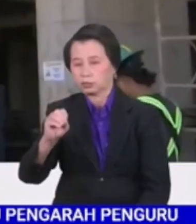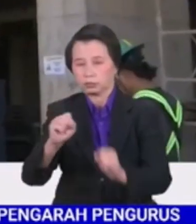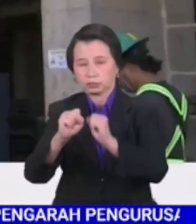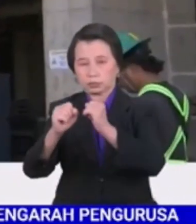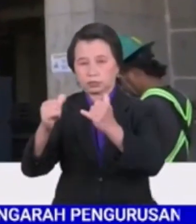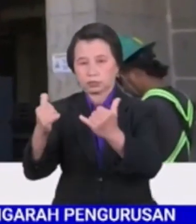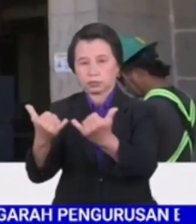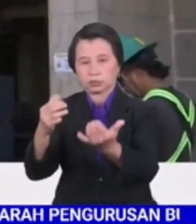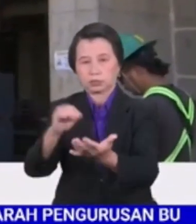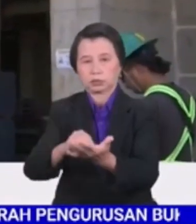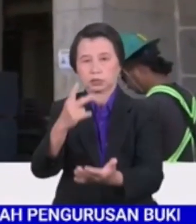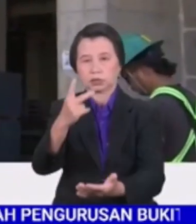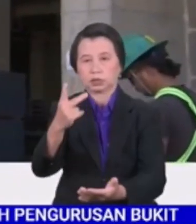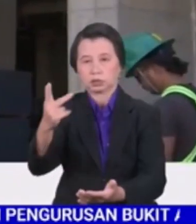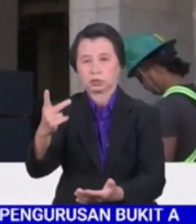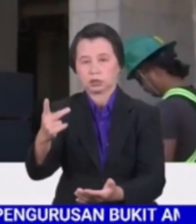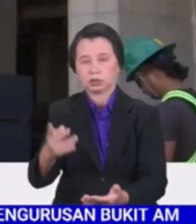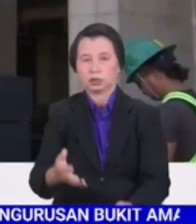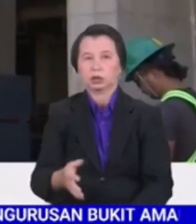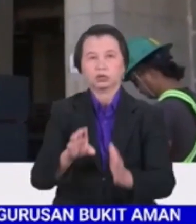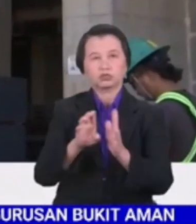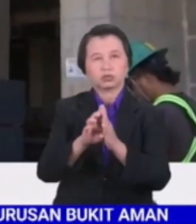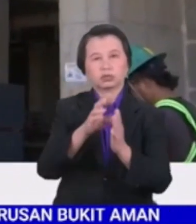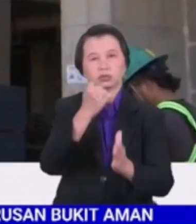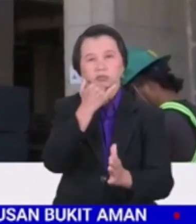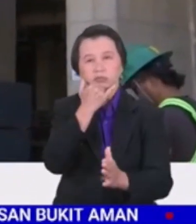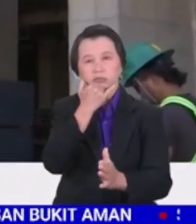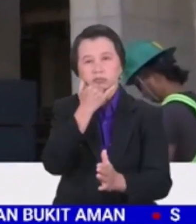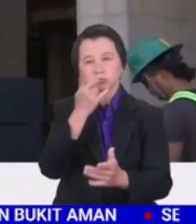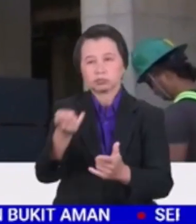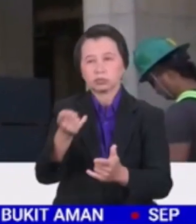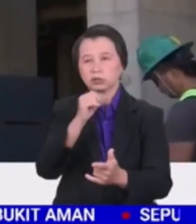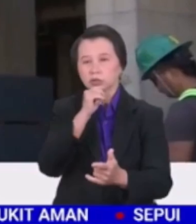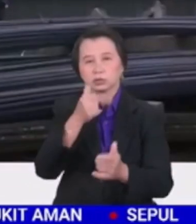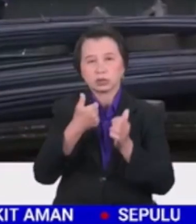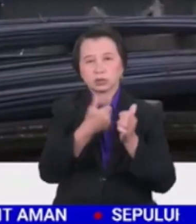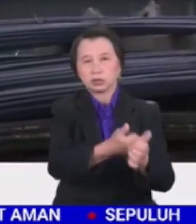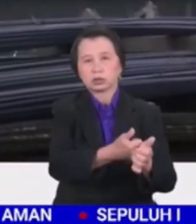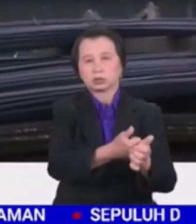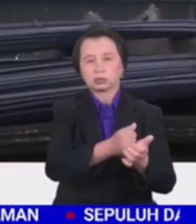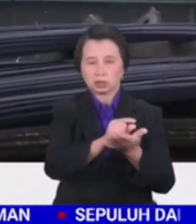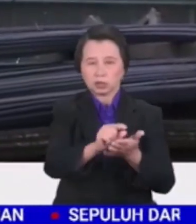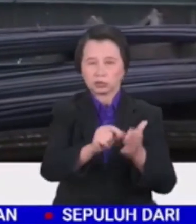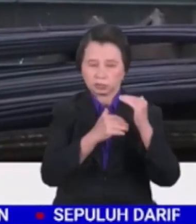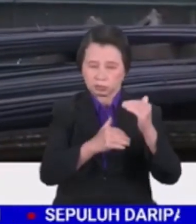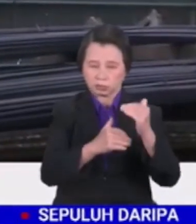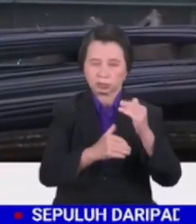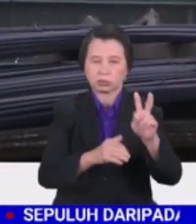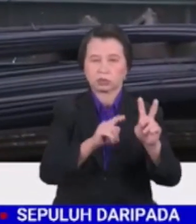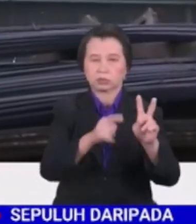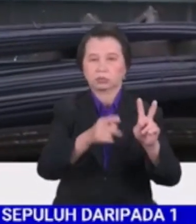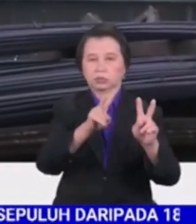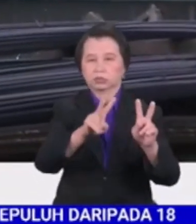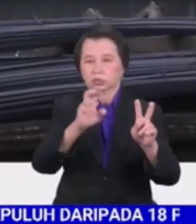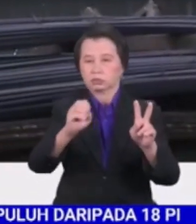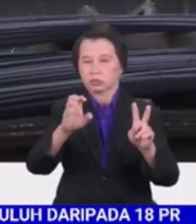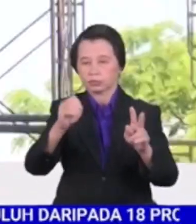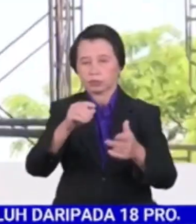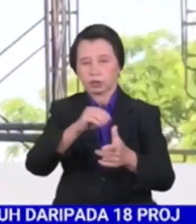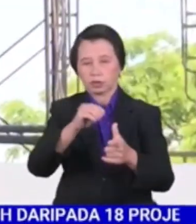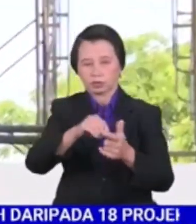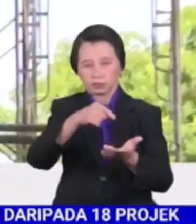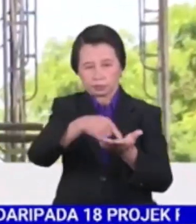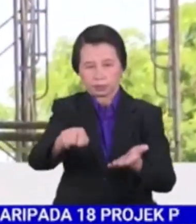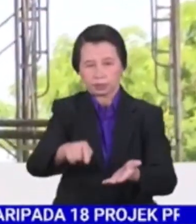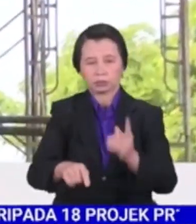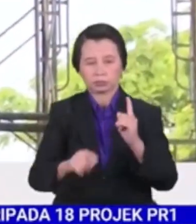Syarikat di Kota Kinabalu antara kesalahan tertinggi majikan adalah tidak patuh perintah gaji minimum 2022 atau bayaran